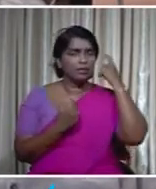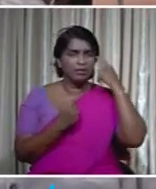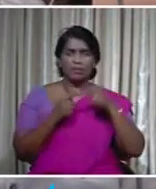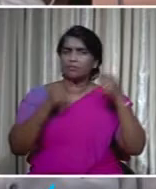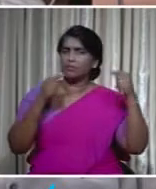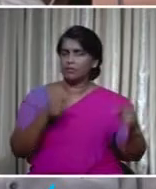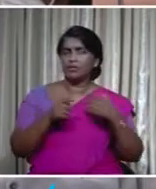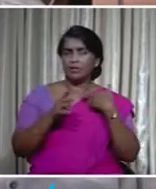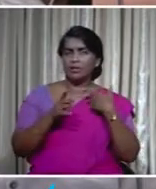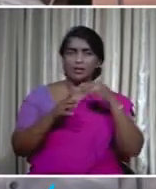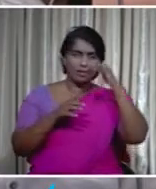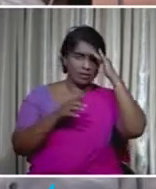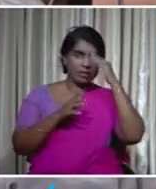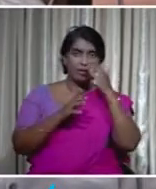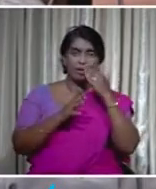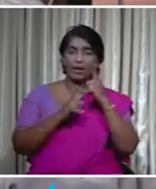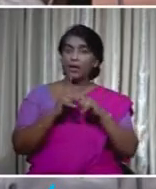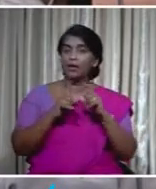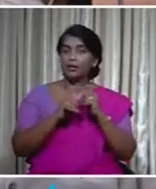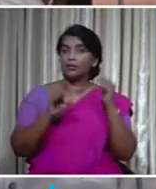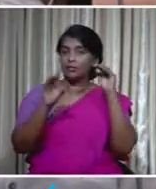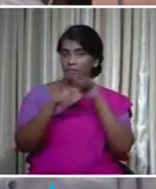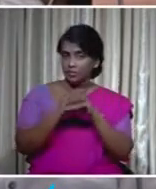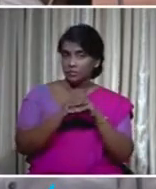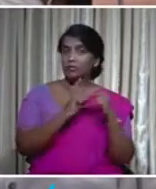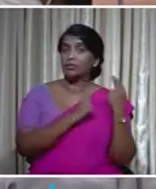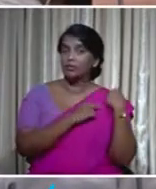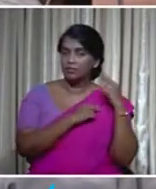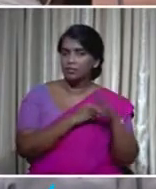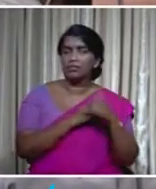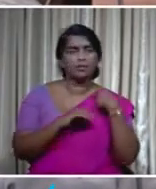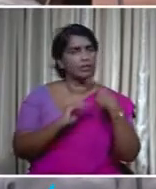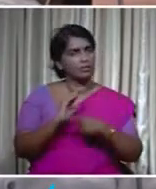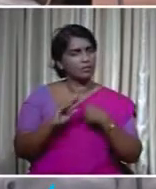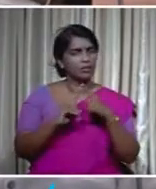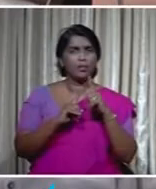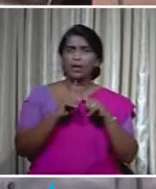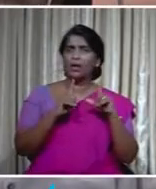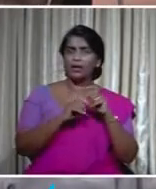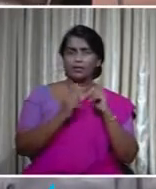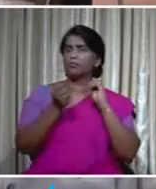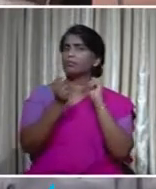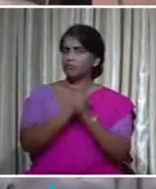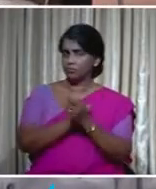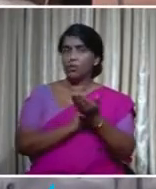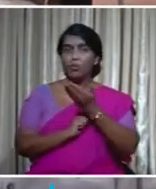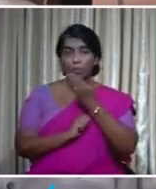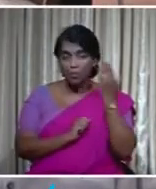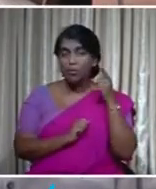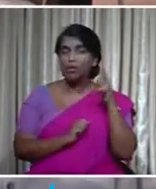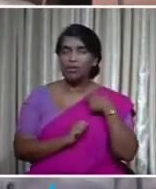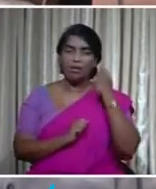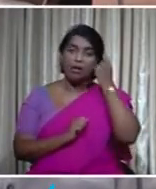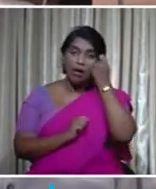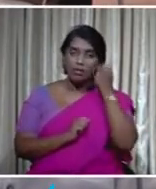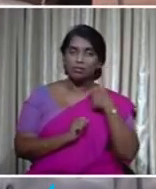அவர்கள் கல்வியிலே இந்த நாட்டில் ஒரு மாற்றத்தை கொண்டு வருவதில் அவரிடம் இருக்கின்ற அந்த சிந்தனைகளை நான்